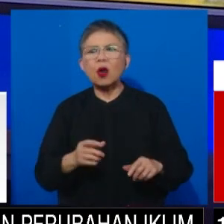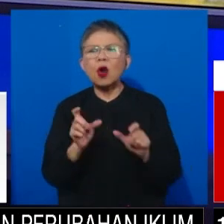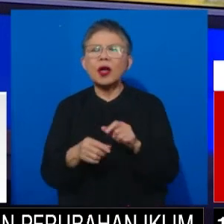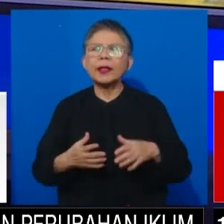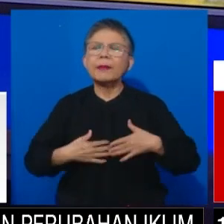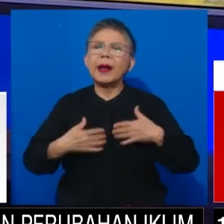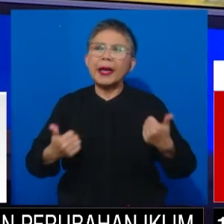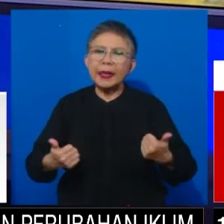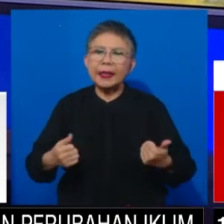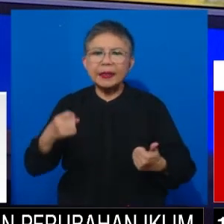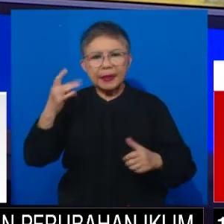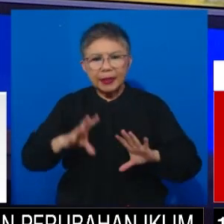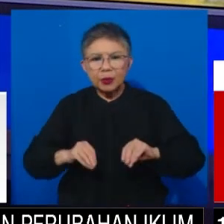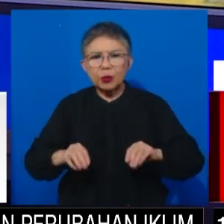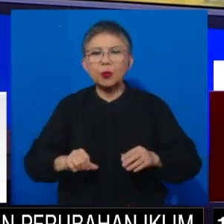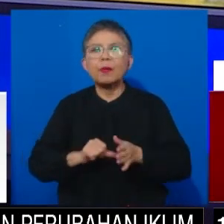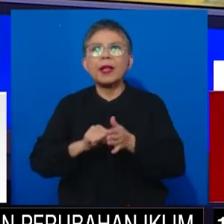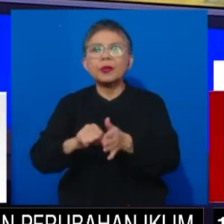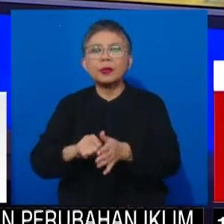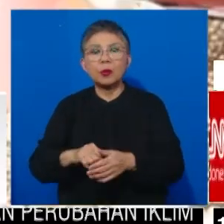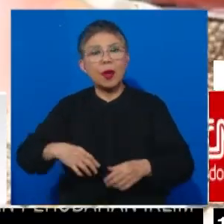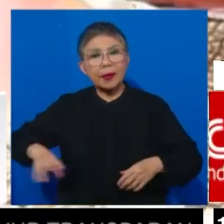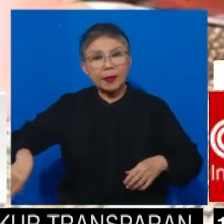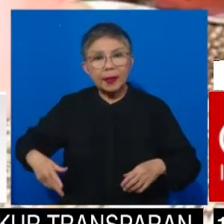menjadi kuli bangunan demi membantu keluarga.